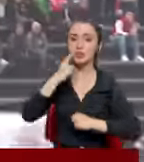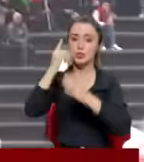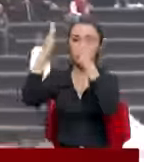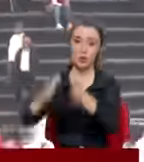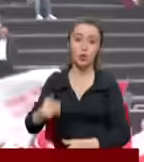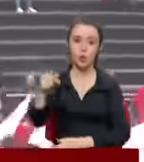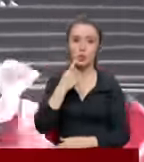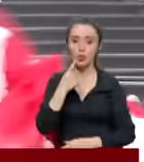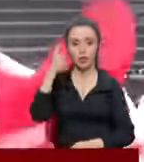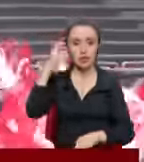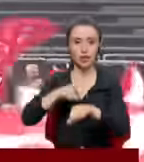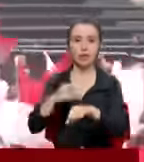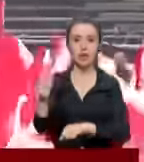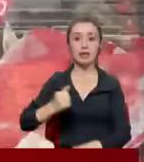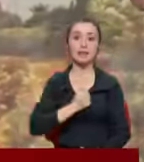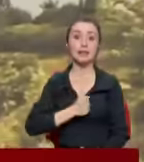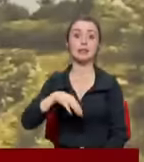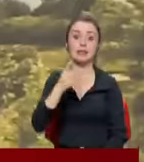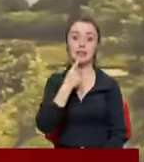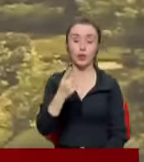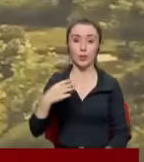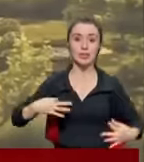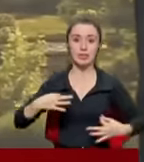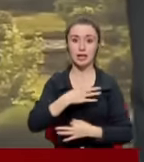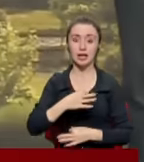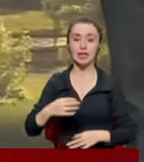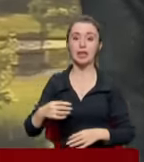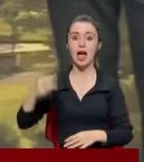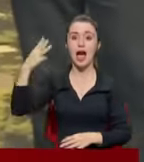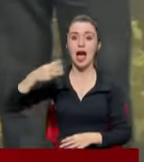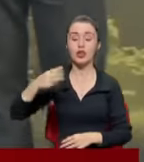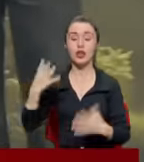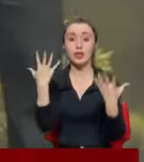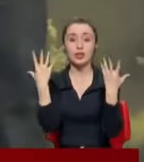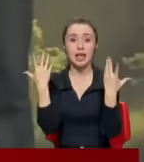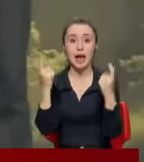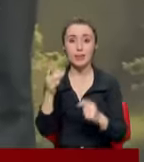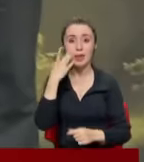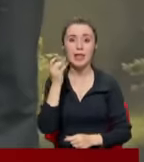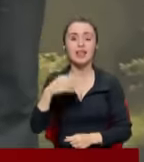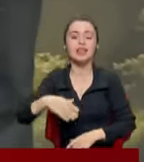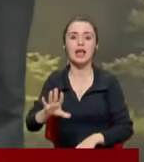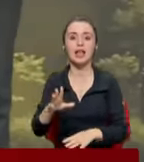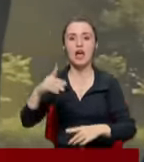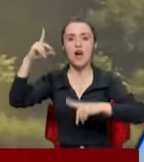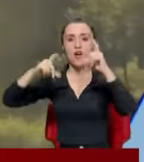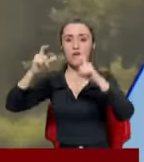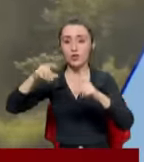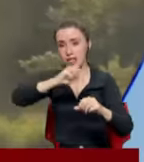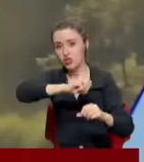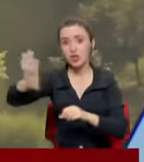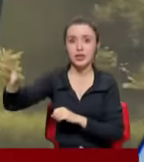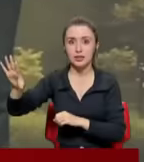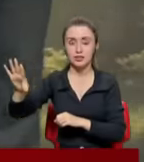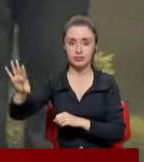olduğunu hatırlatarak kızmasın dedi bak sayın Erdoğan'ın sağı solu belli olmaz resimlerinden bir gün sonra seni pat diye